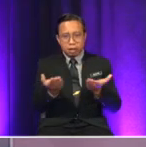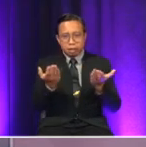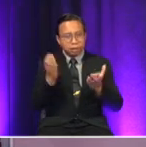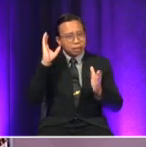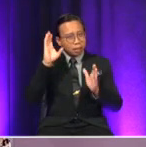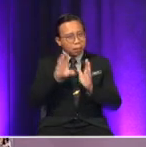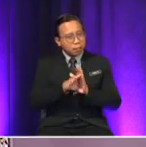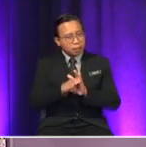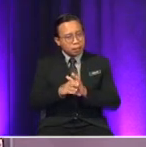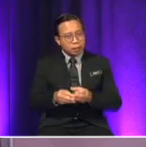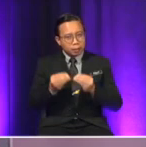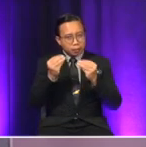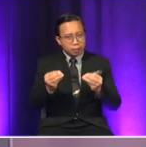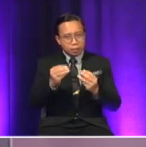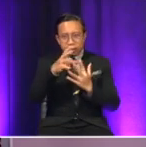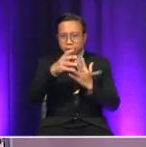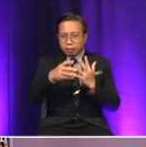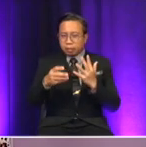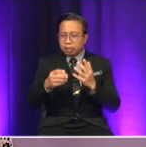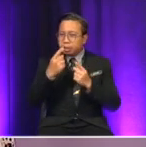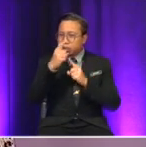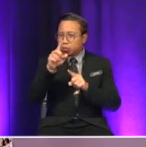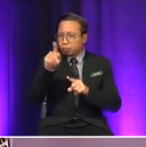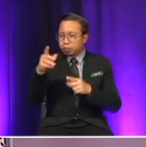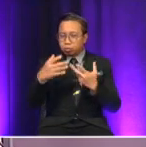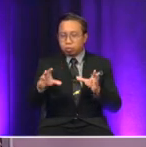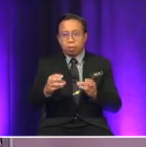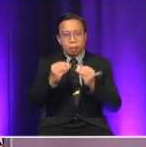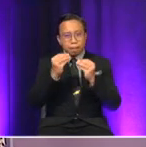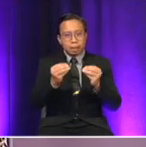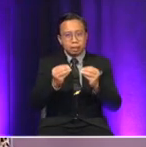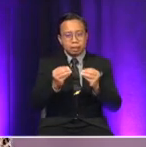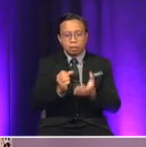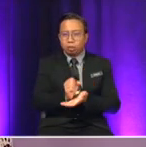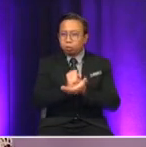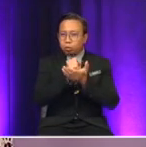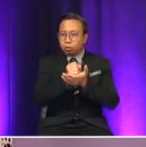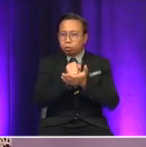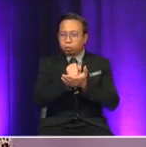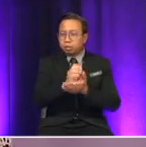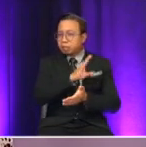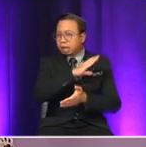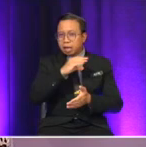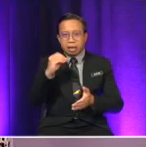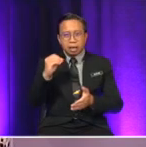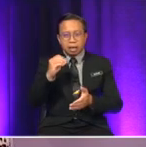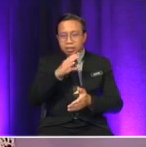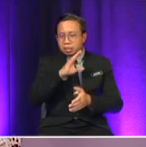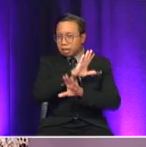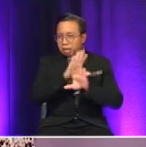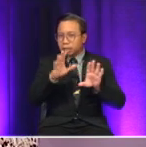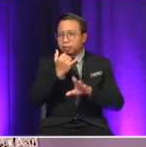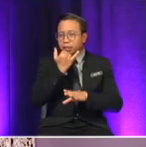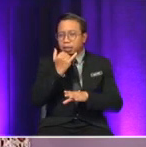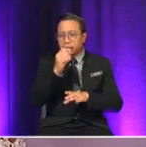Gambar dah bagi, pilihan jawapan pun dah bagi. Jadi Alisha, tolong jangan silap, padankan dengan jawapan